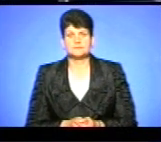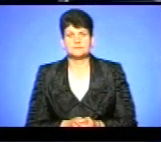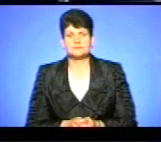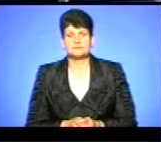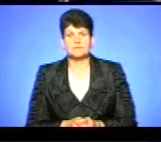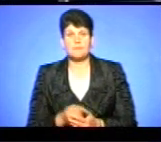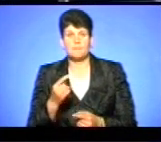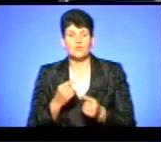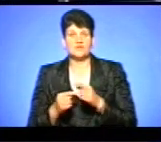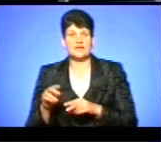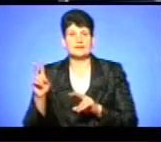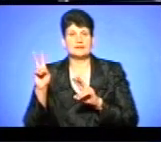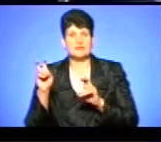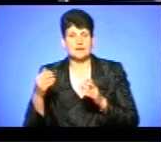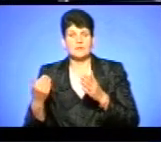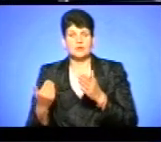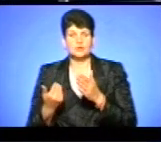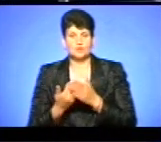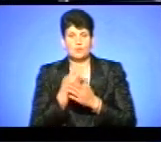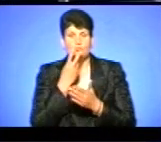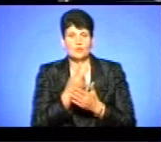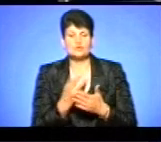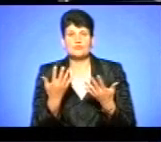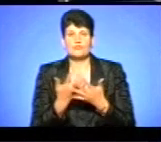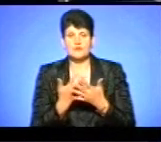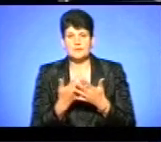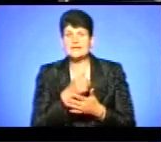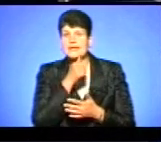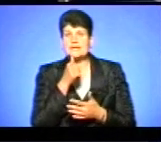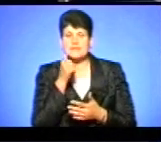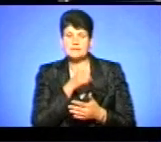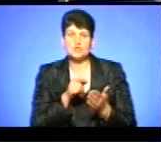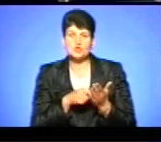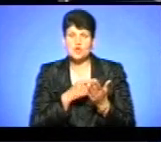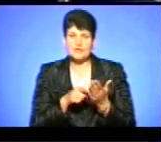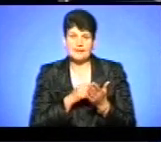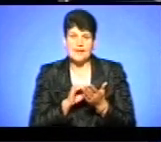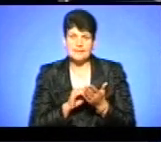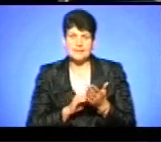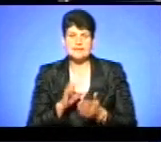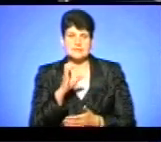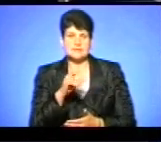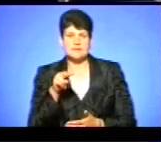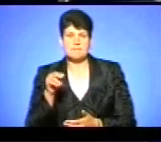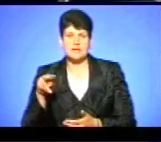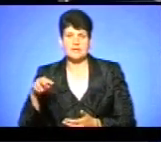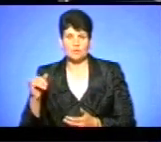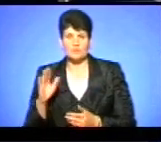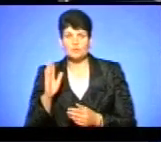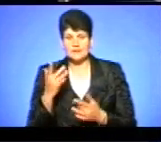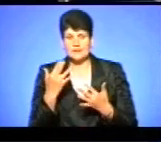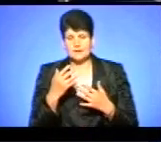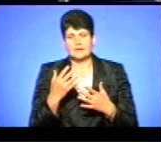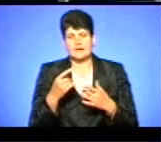А ми повертаємося до теми допрем'єрного показу фільму «Таємний щоденник» Симона Петлюри. Зазначу, він пройде за кілька хвилин